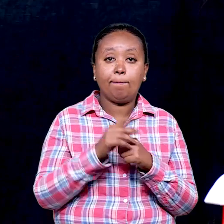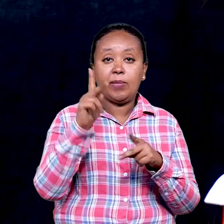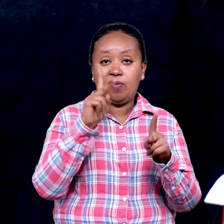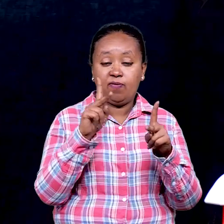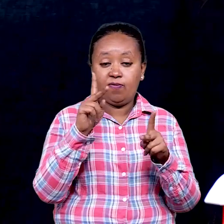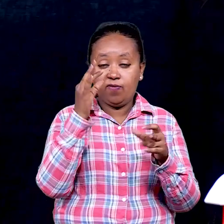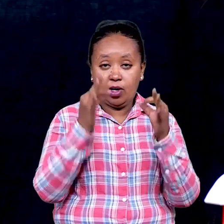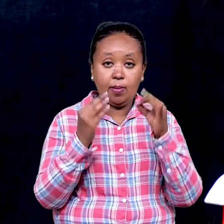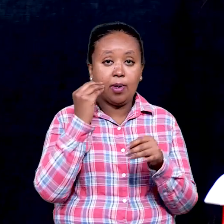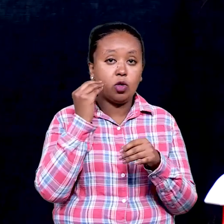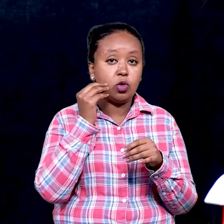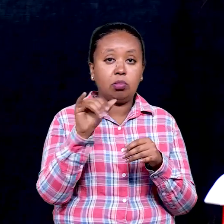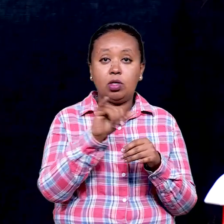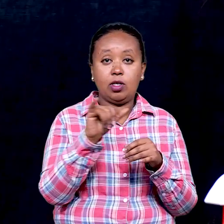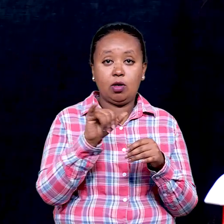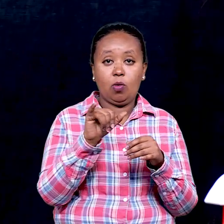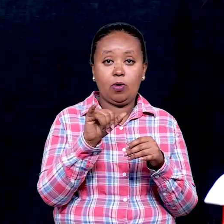ቤቶችም እንደዛው፣ ፍርድ ቤቶችም